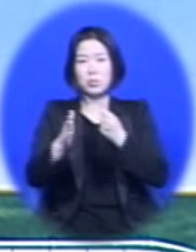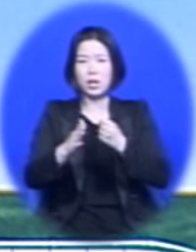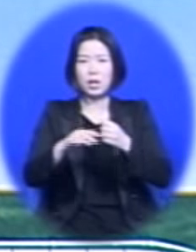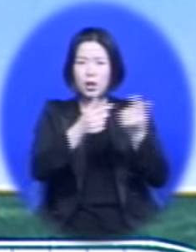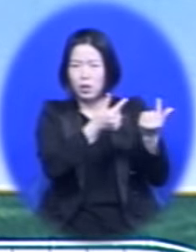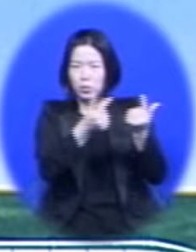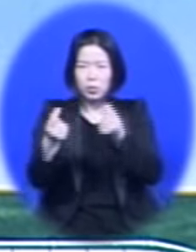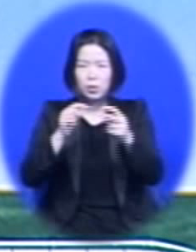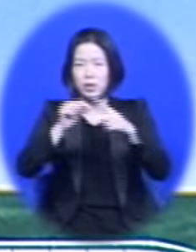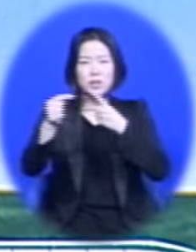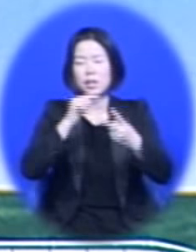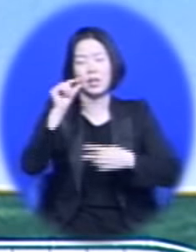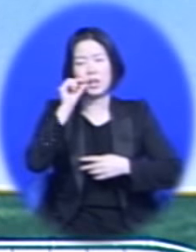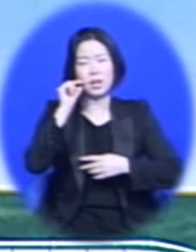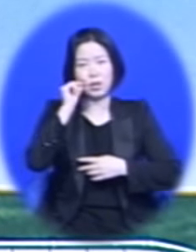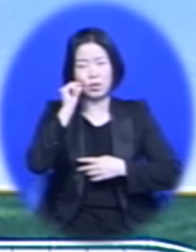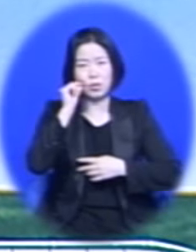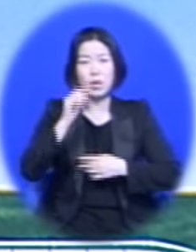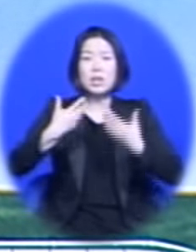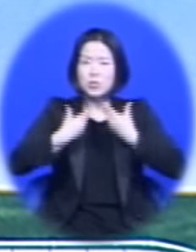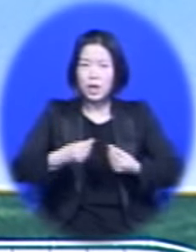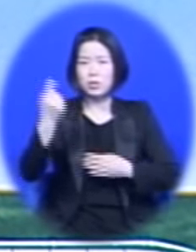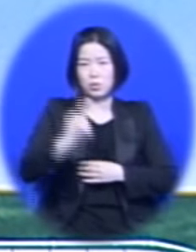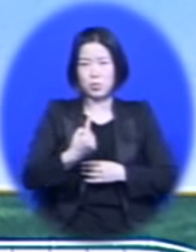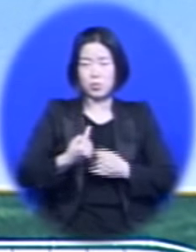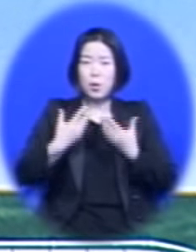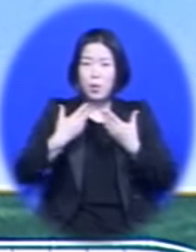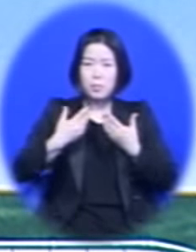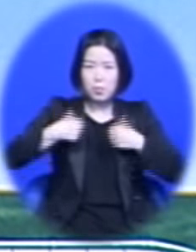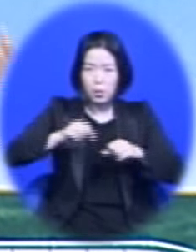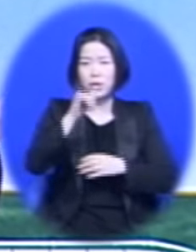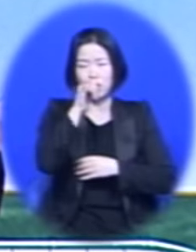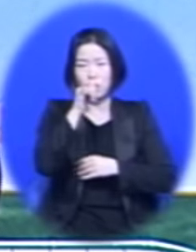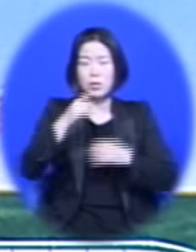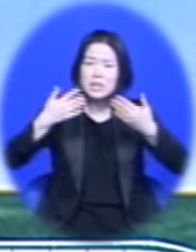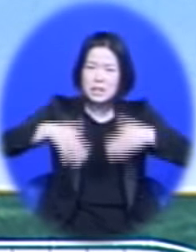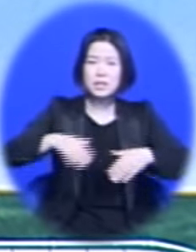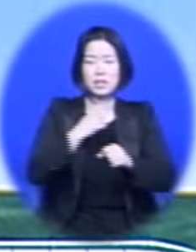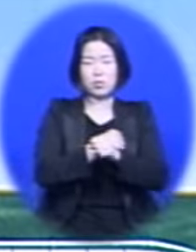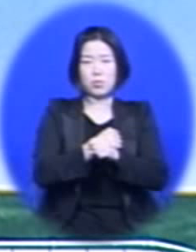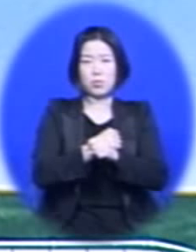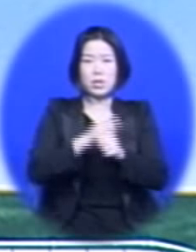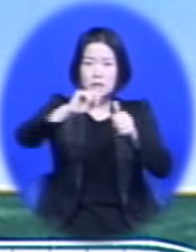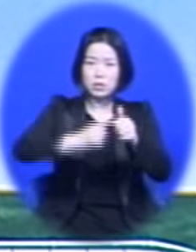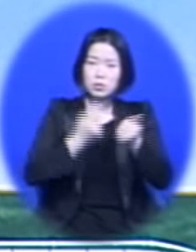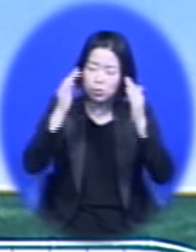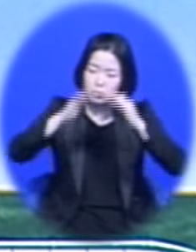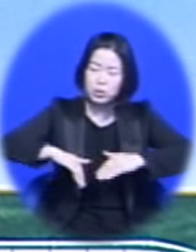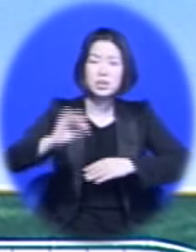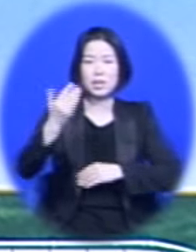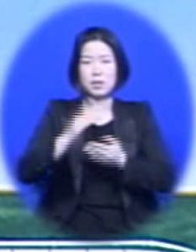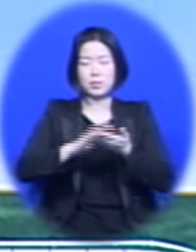하나같이 이해가 안 되고 좌절이 오고 낙심하고 그리고 지치고 그리고 스스로 무너지는